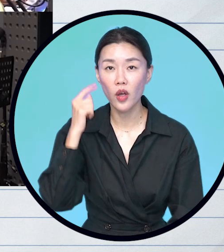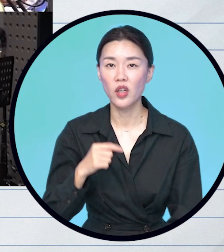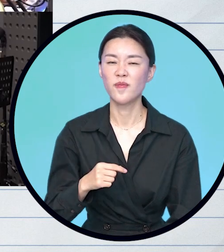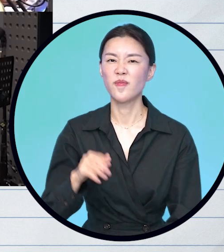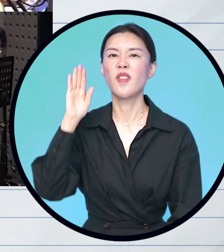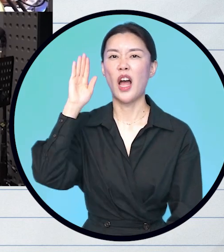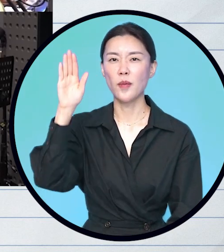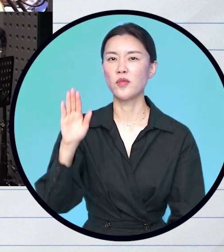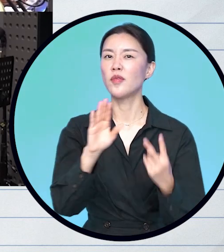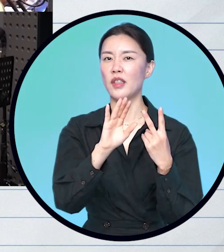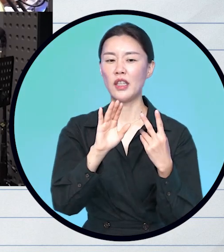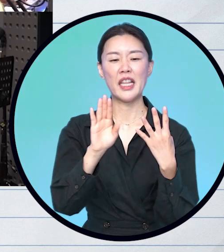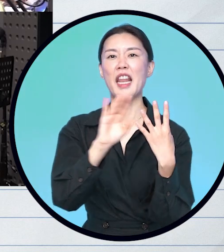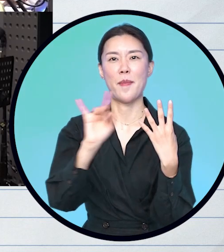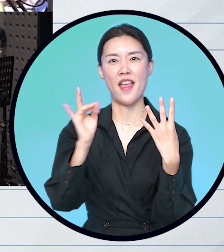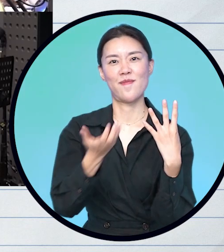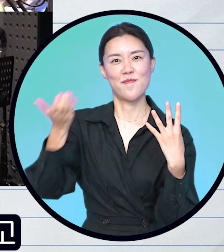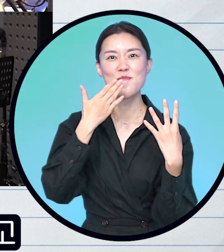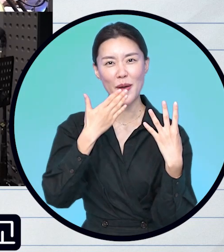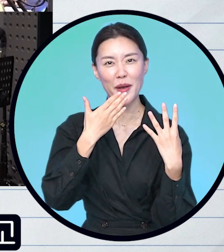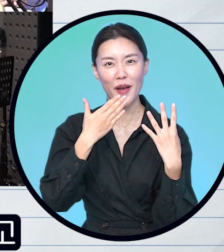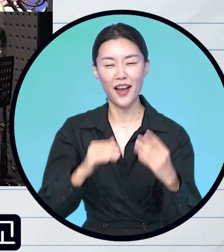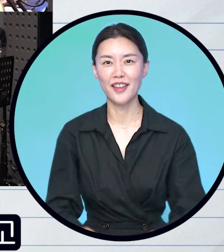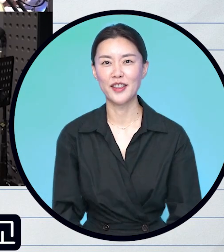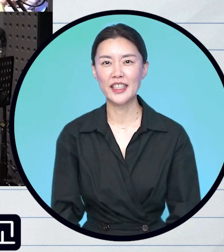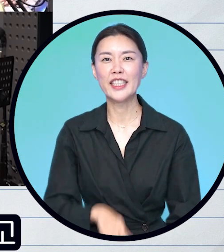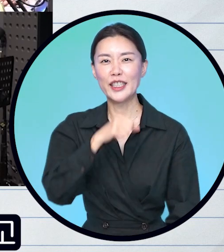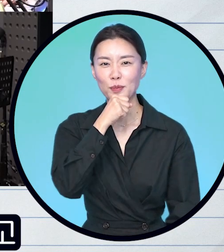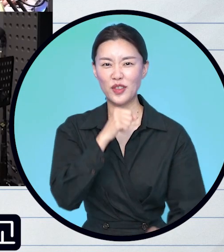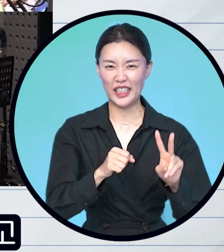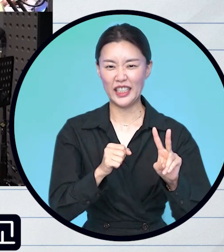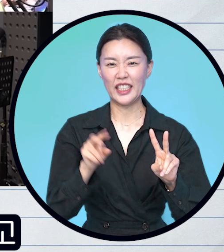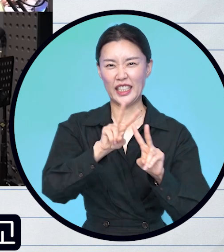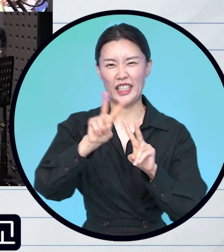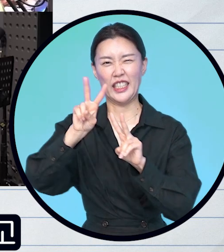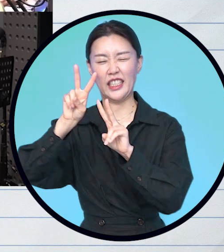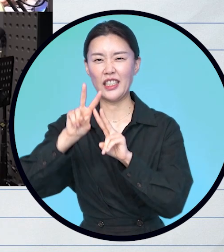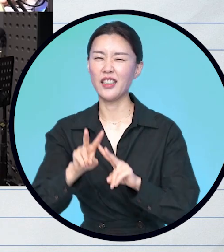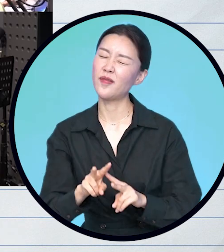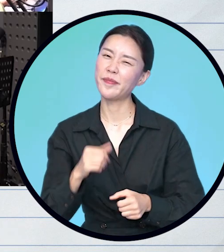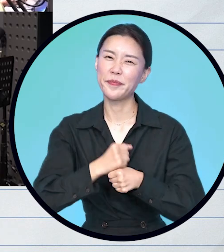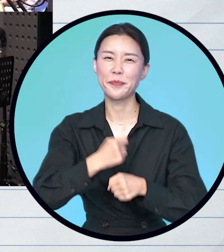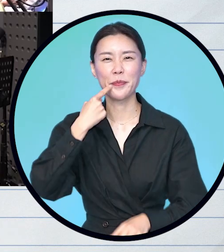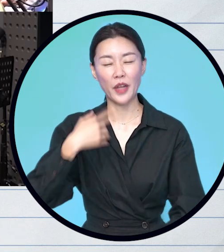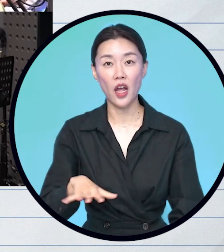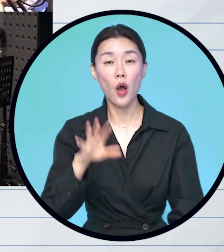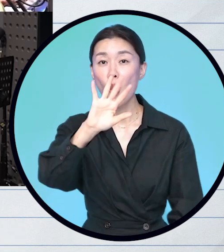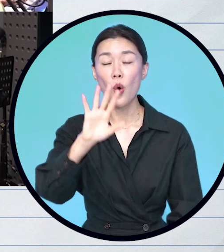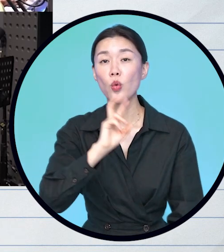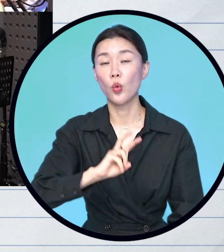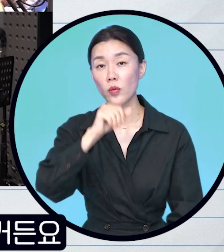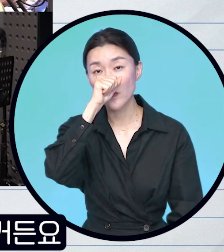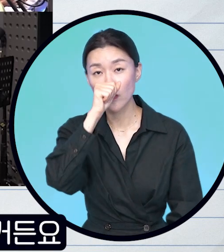4배나 그렇죠. 더 성장할 수 있다는 거지. 그런 거지. 앞으로의... 조금씩 네, 하려고요. 아직 좀 아쉬워가지고. 네. 그렇구나. 노래는 너무 좋은데요.